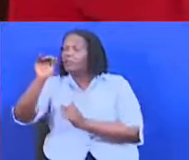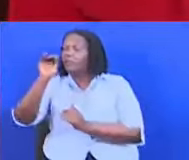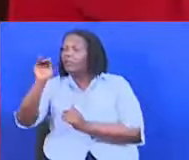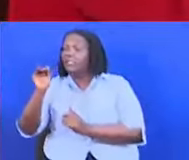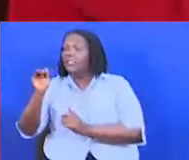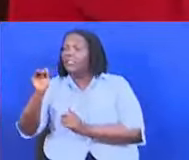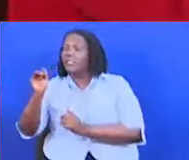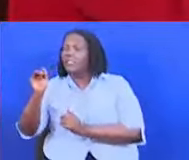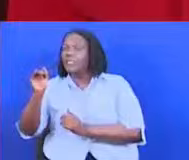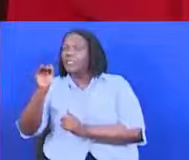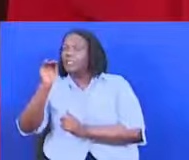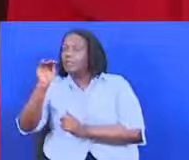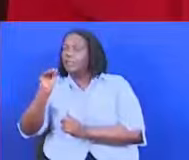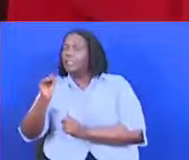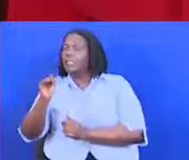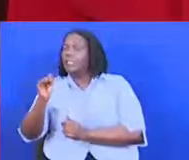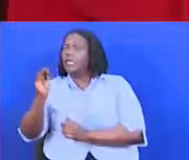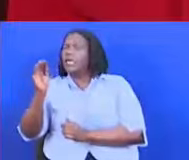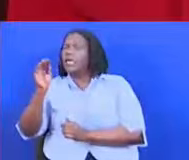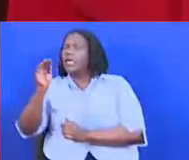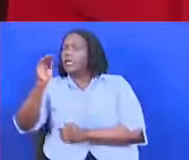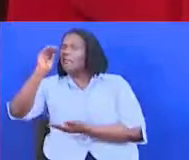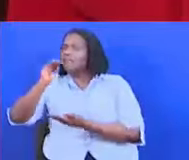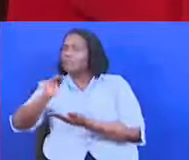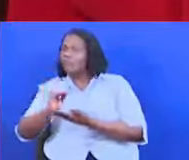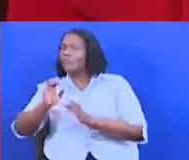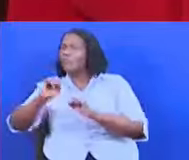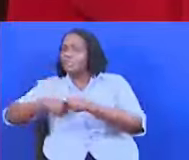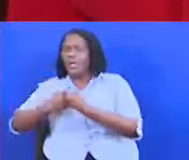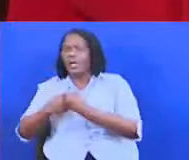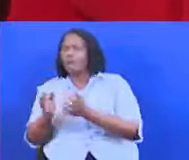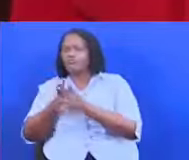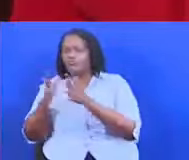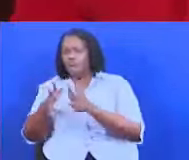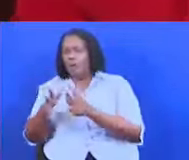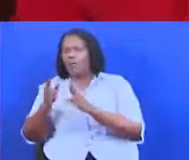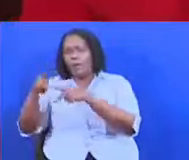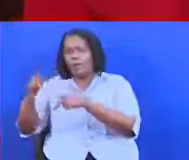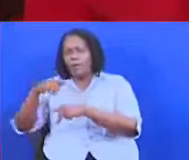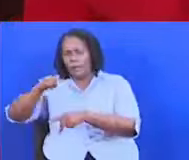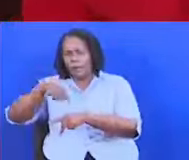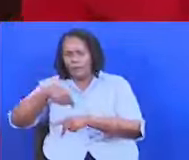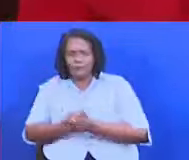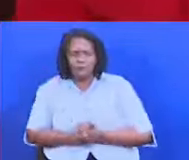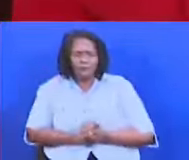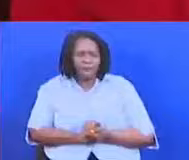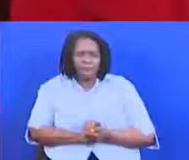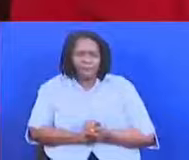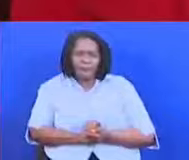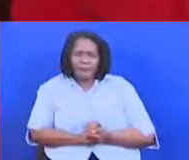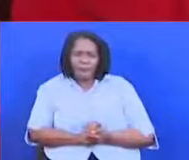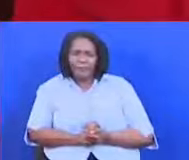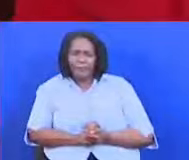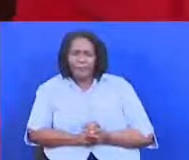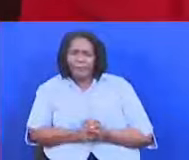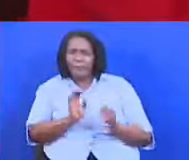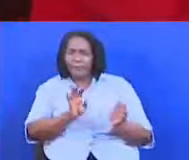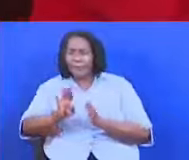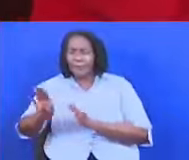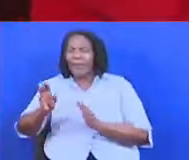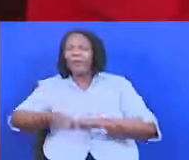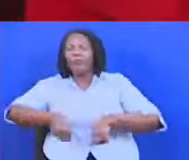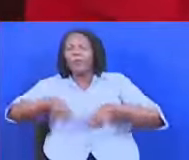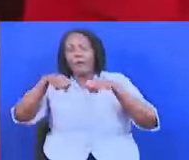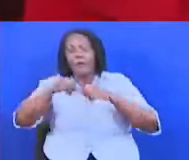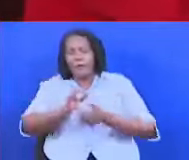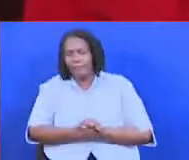la kupunguza adha katika swala zima la miundombinu. Mheshimiwa Spika, naomba niongelee swala la utawala. Katika swala